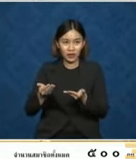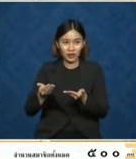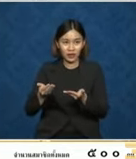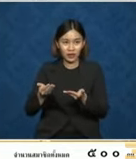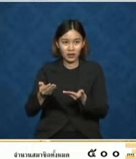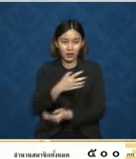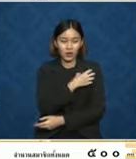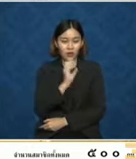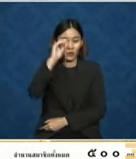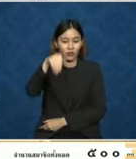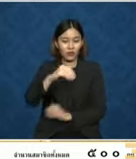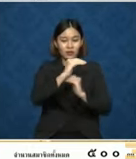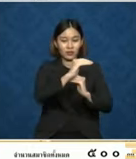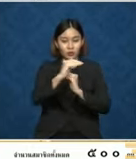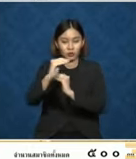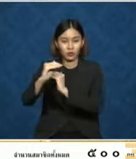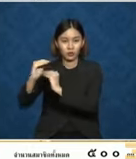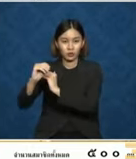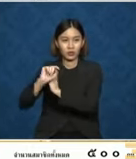แต่ละเทศบาลจะกำหนดนะครับ